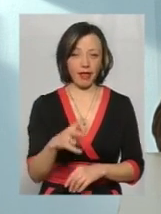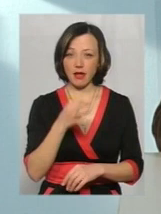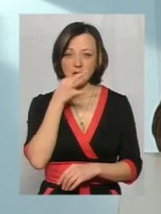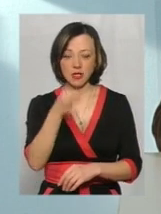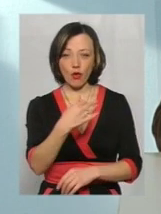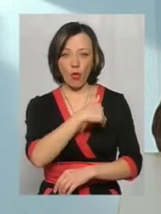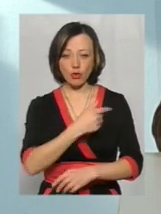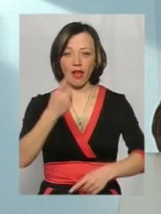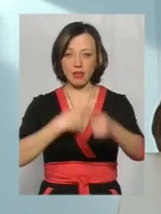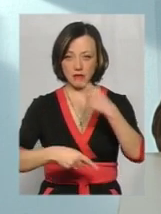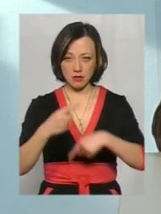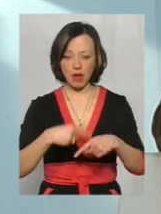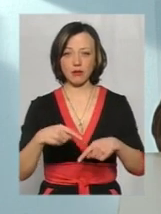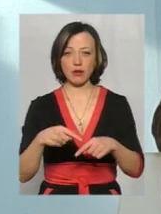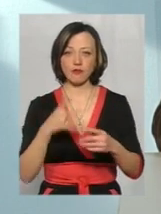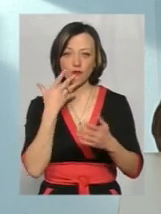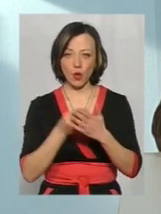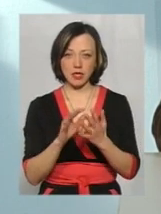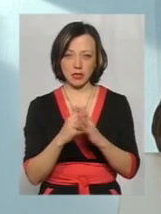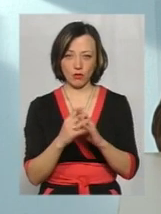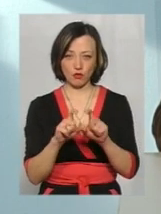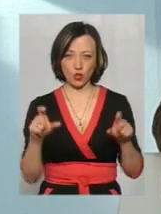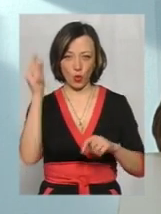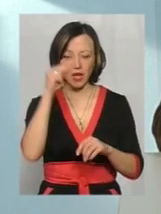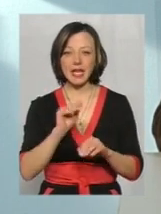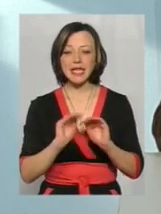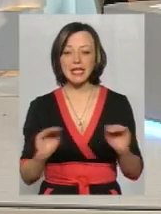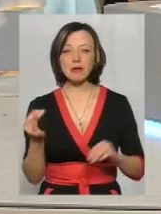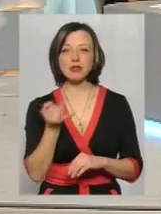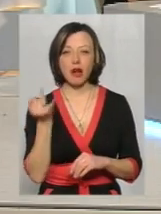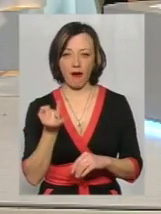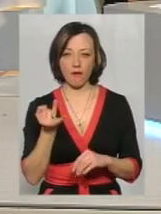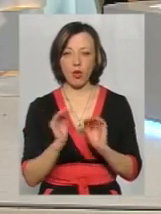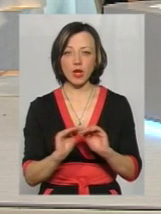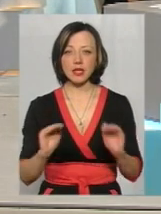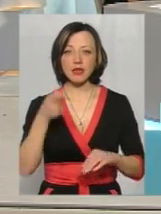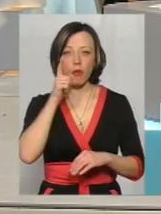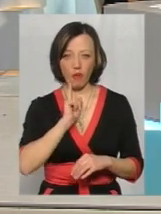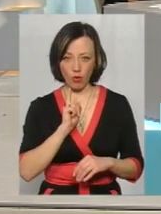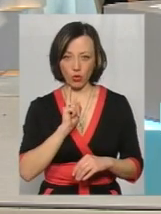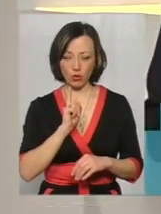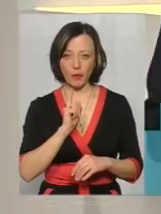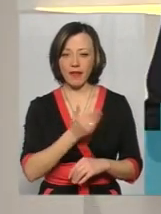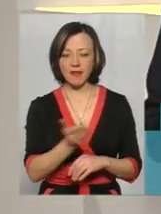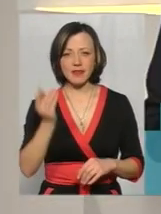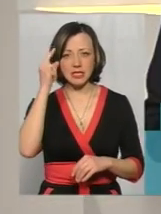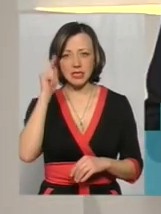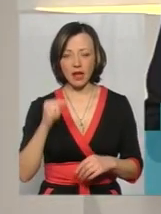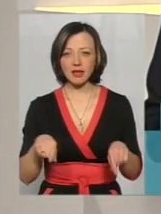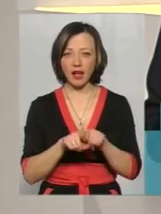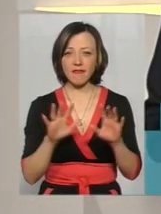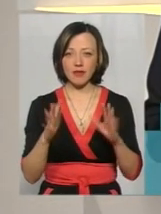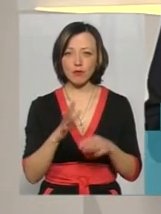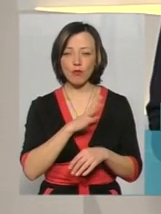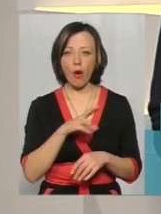що він хоче назад повернутися у своє село. Дітям цікаво, дітям комфортно. Ви знаєте, такий випадок